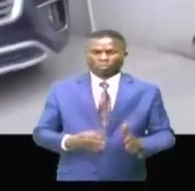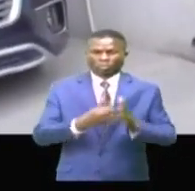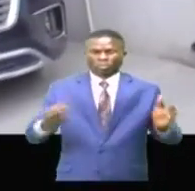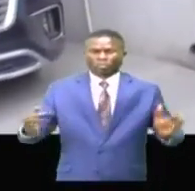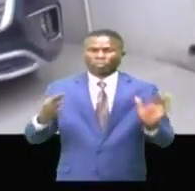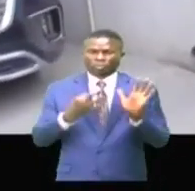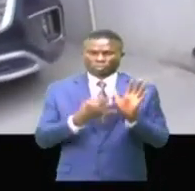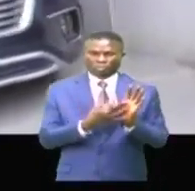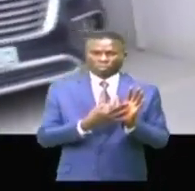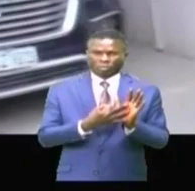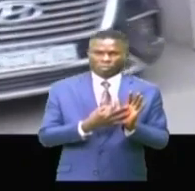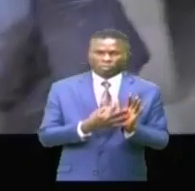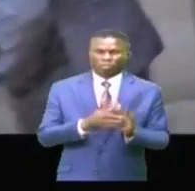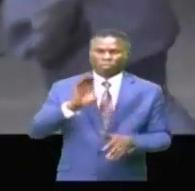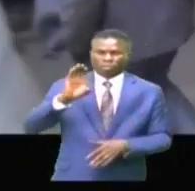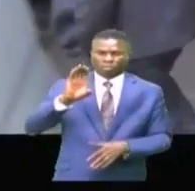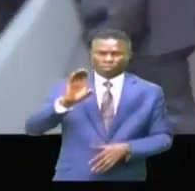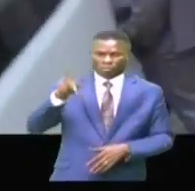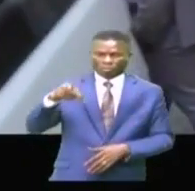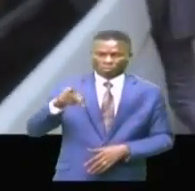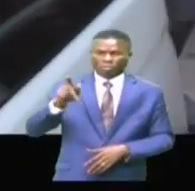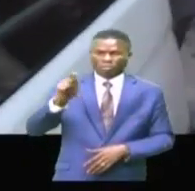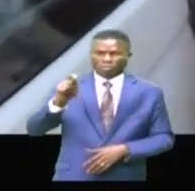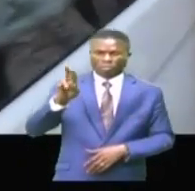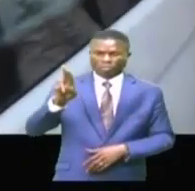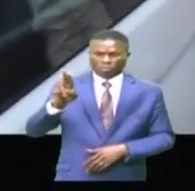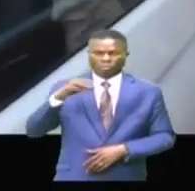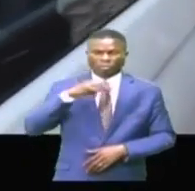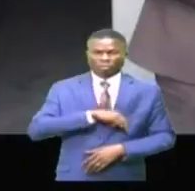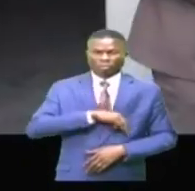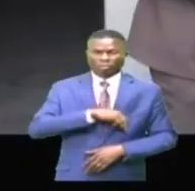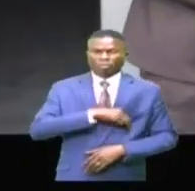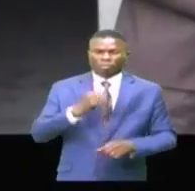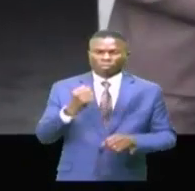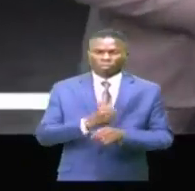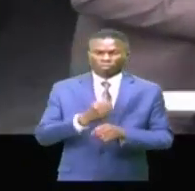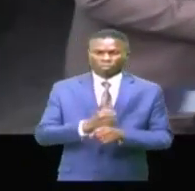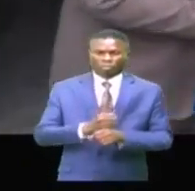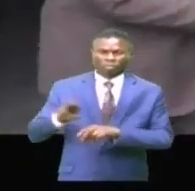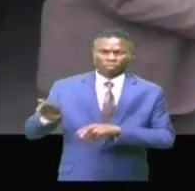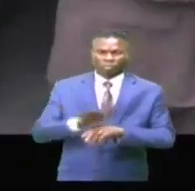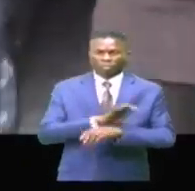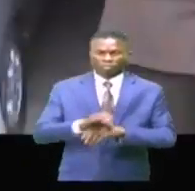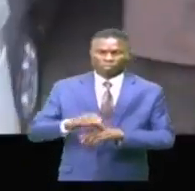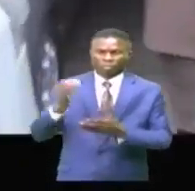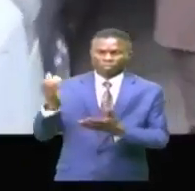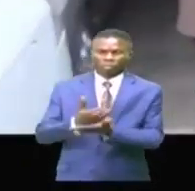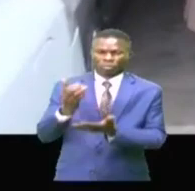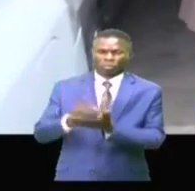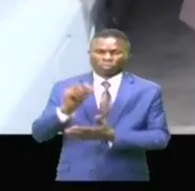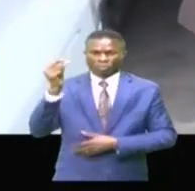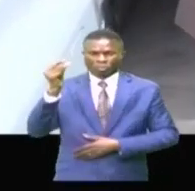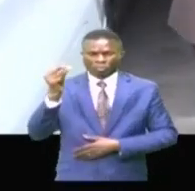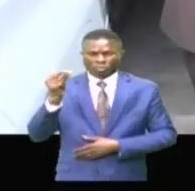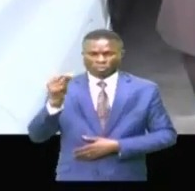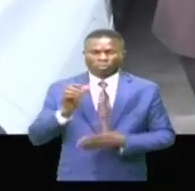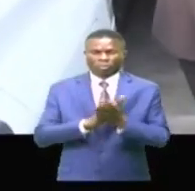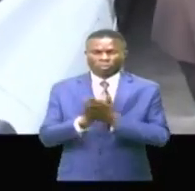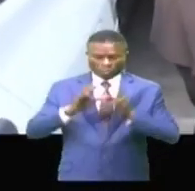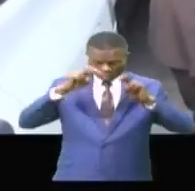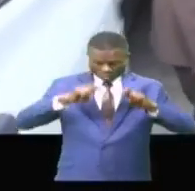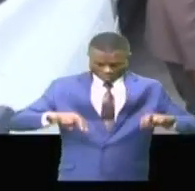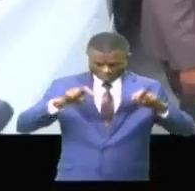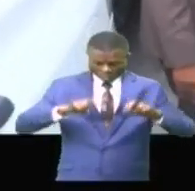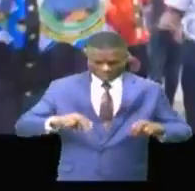présidentielle la cptm a entre autres missions déprogrammer les activités d'exploration des mines nationales liée à la recherche